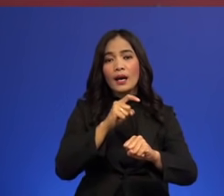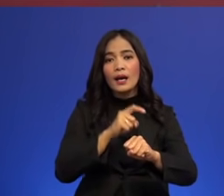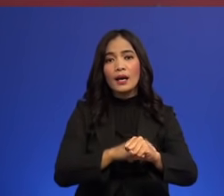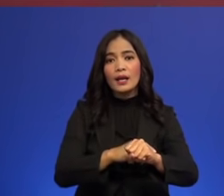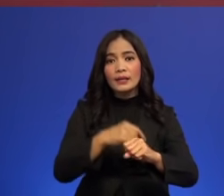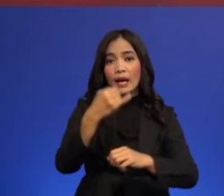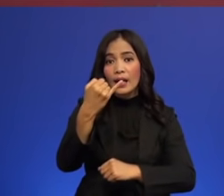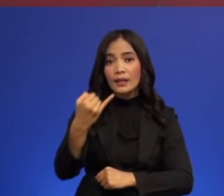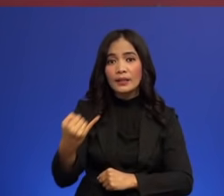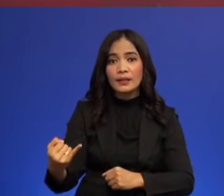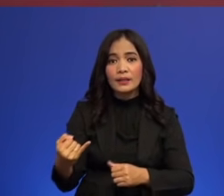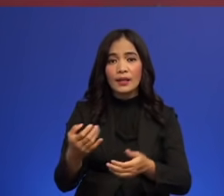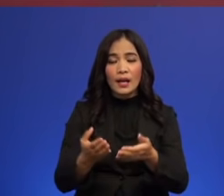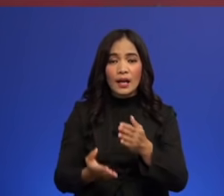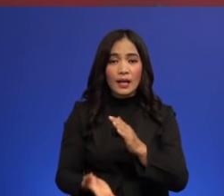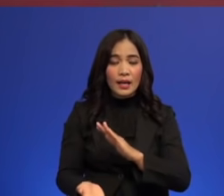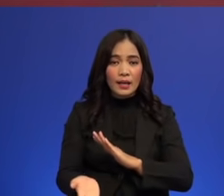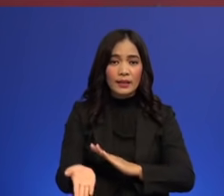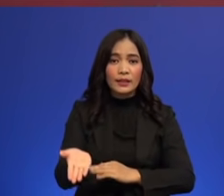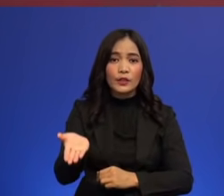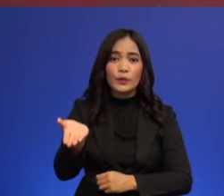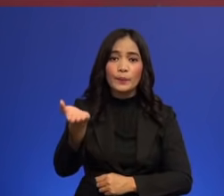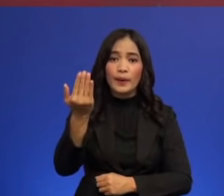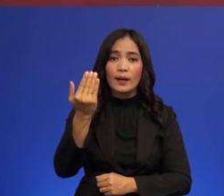saat akhir